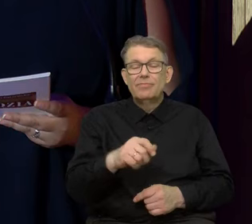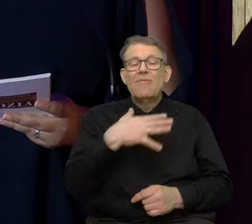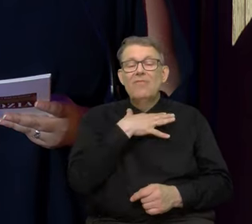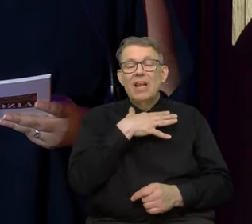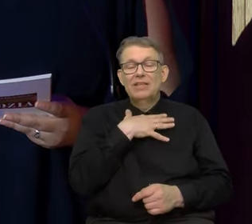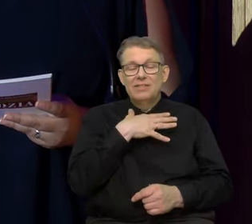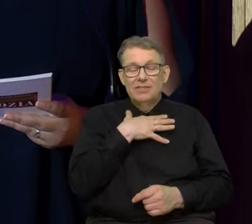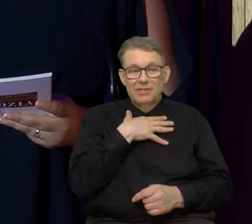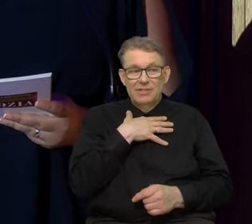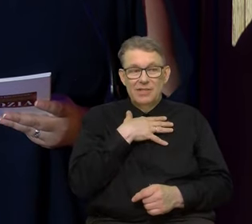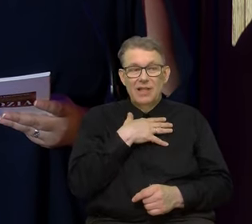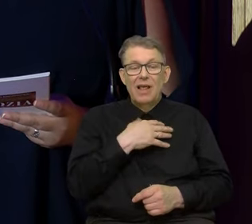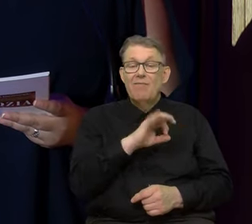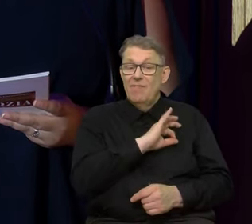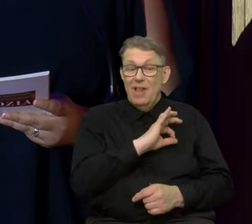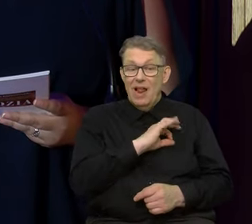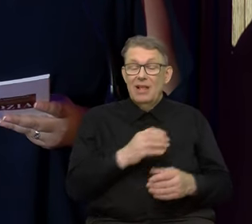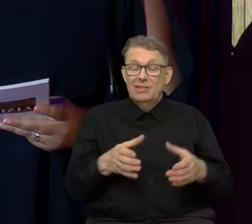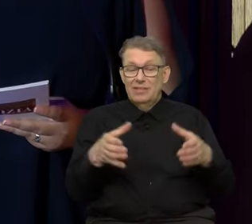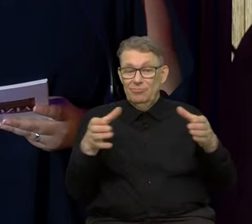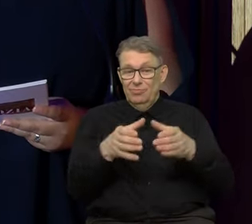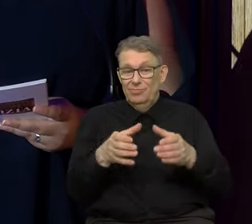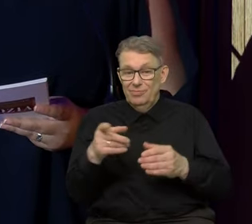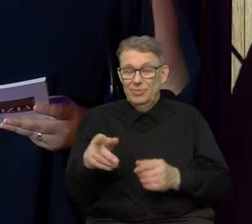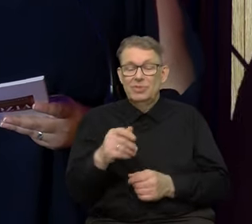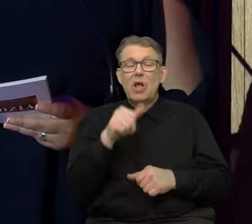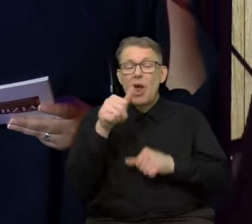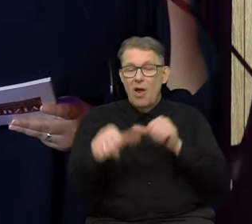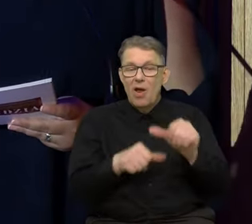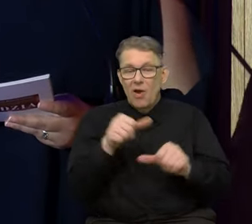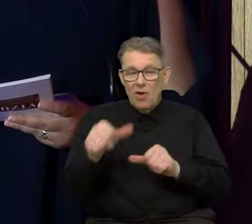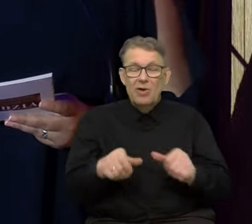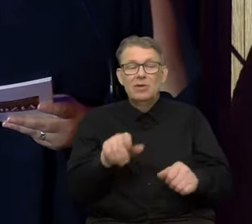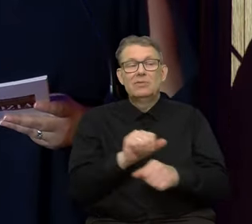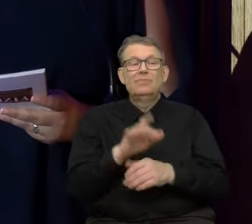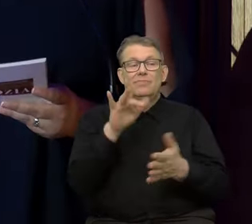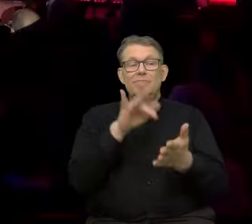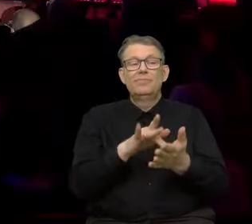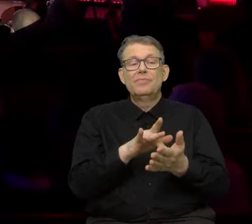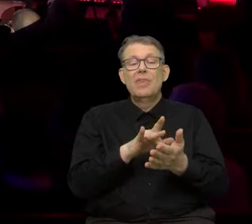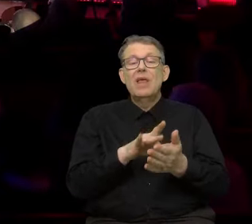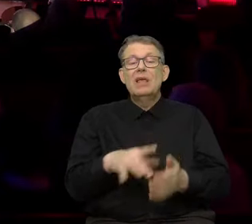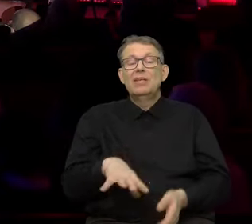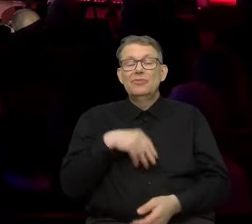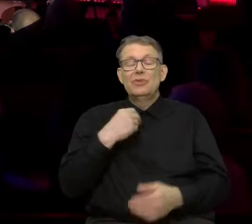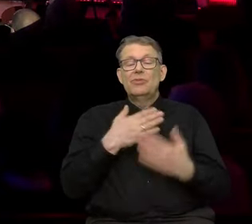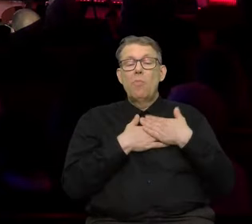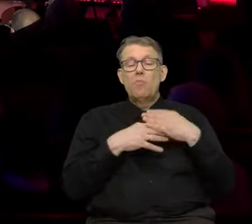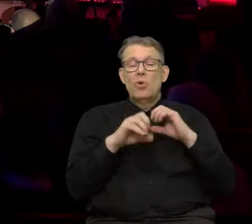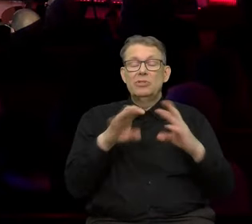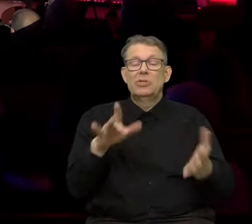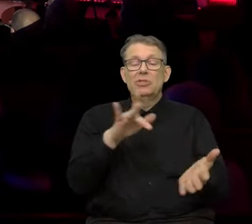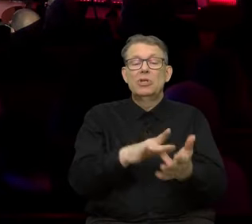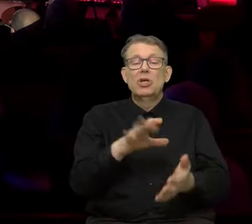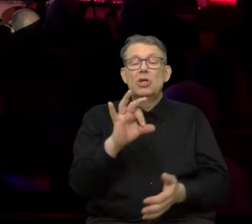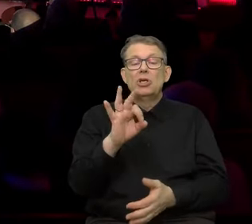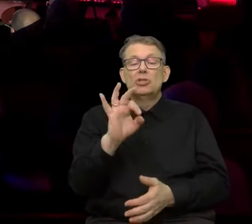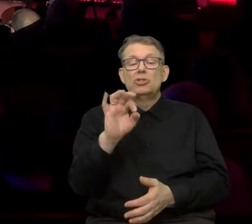Delegacja drużyny każdego roku uczestniczy w Święcie Miłosierdzia w Solecznikach na